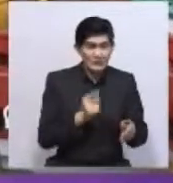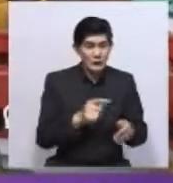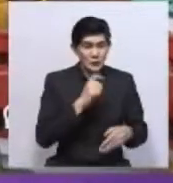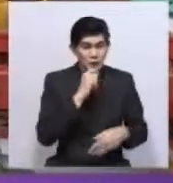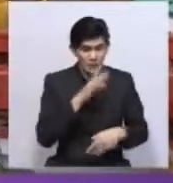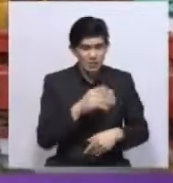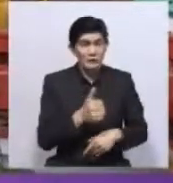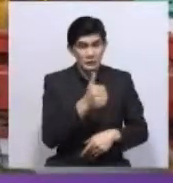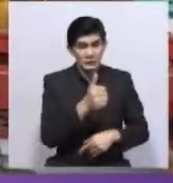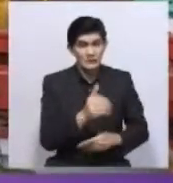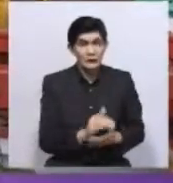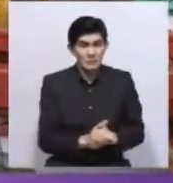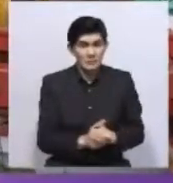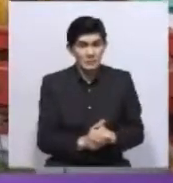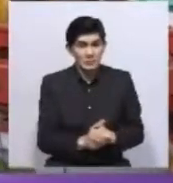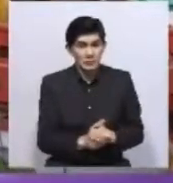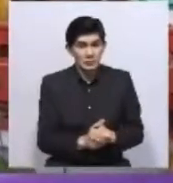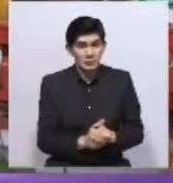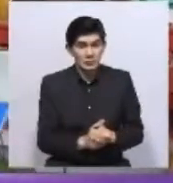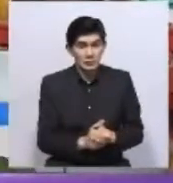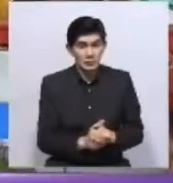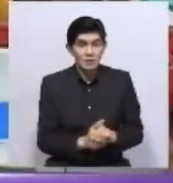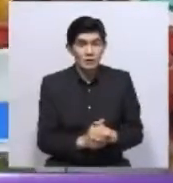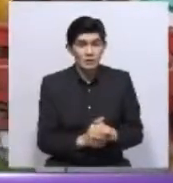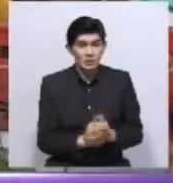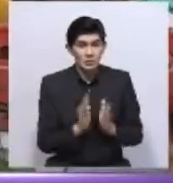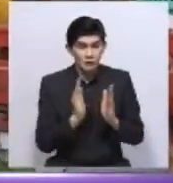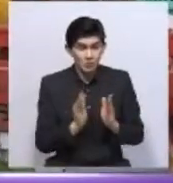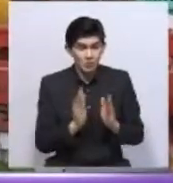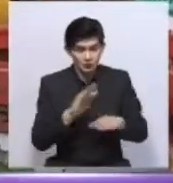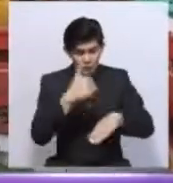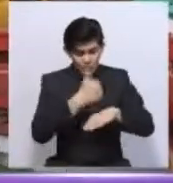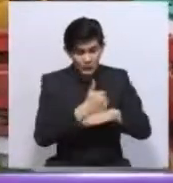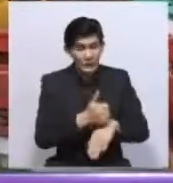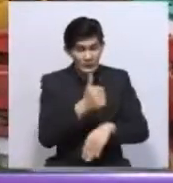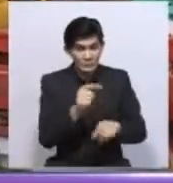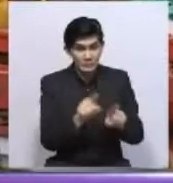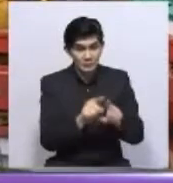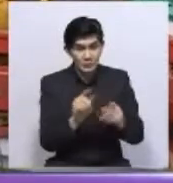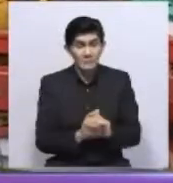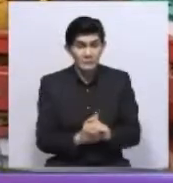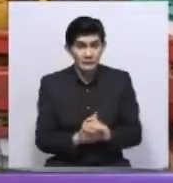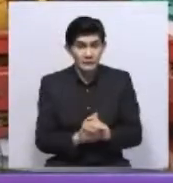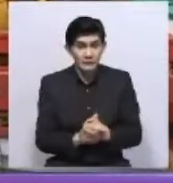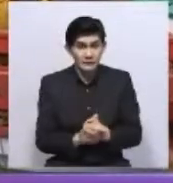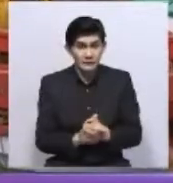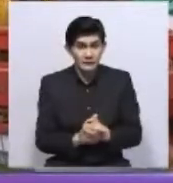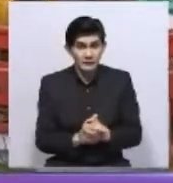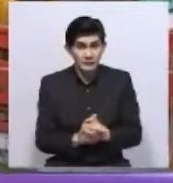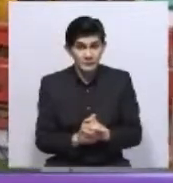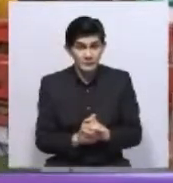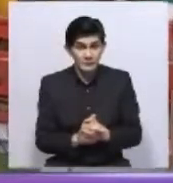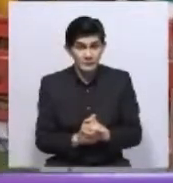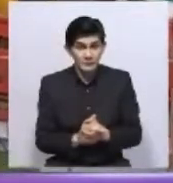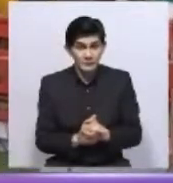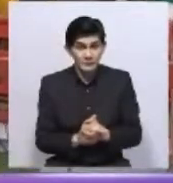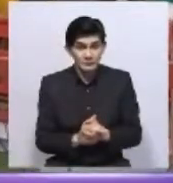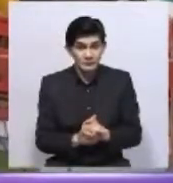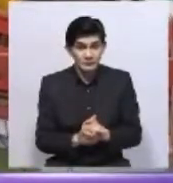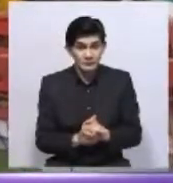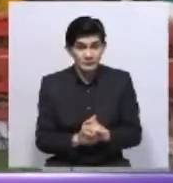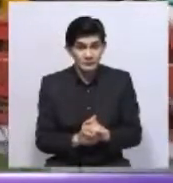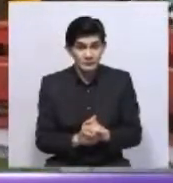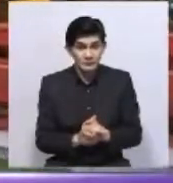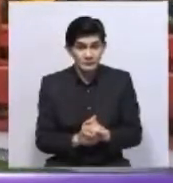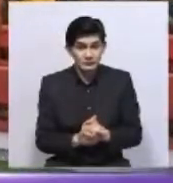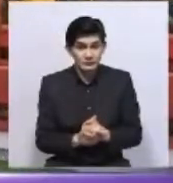ครับทั้งพูดจาทั้งอะไรเขาก็ดีกับลูกน้องมากครับ ช่วงเวลาทำงานที่อยู่กลางทะเลเป็นยังไงคะทำ